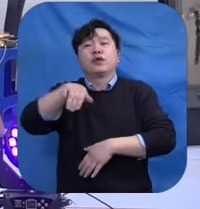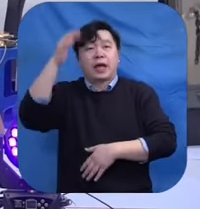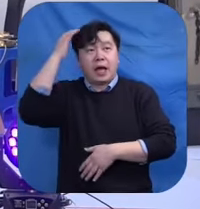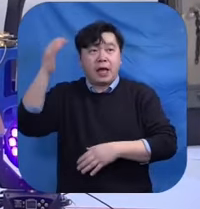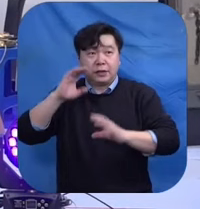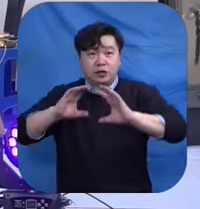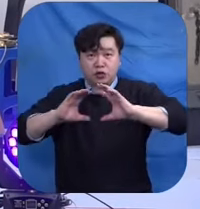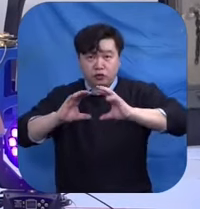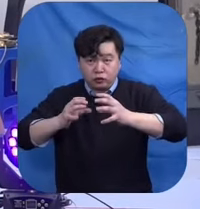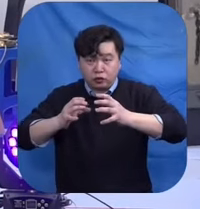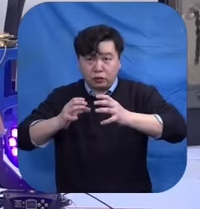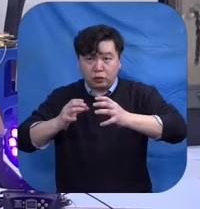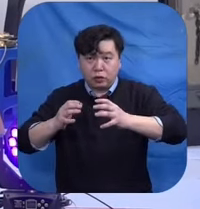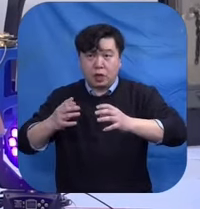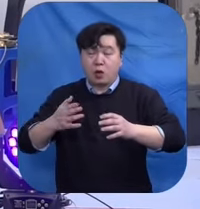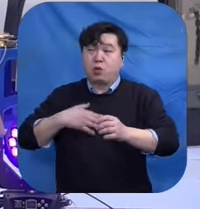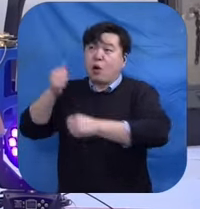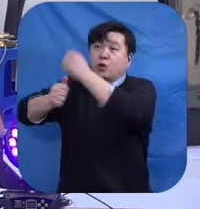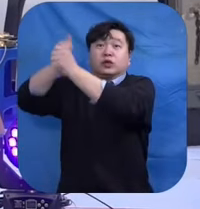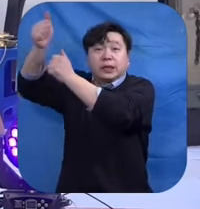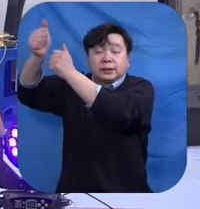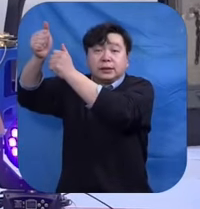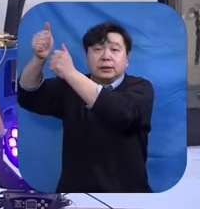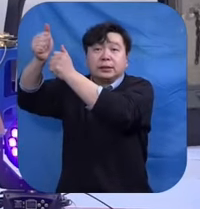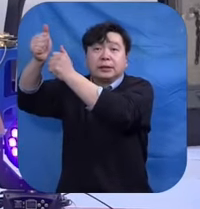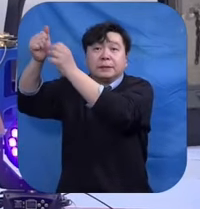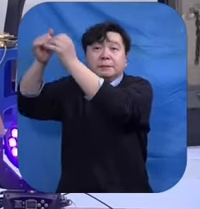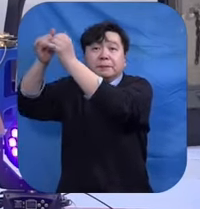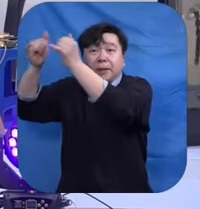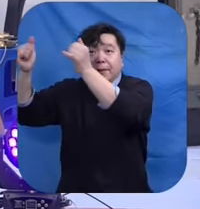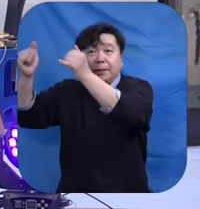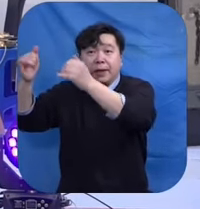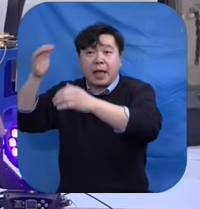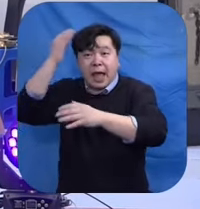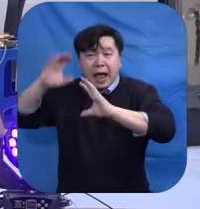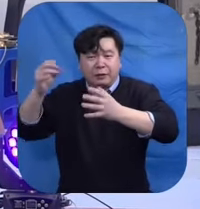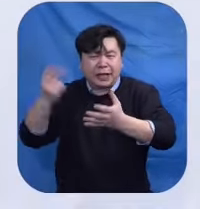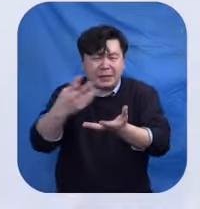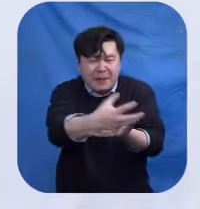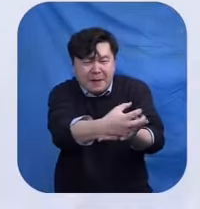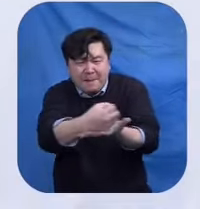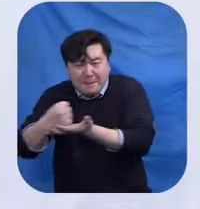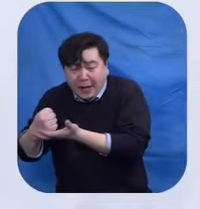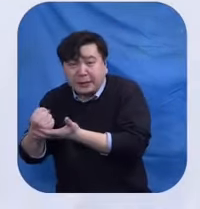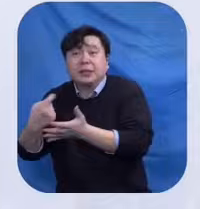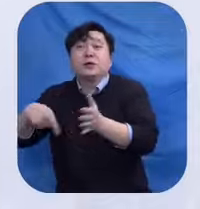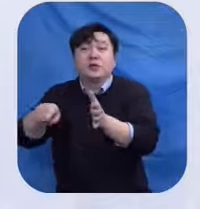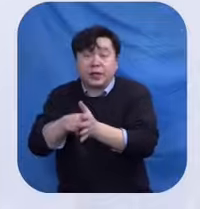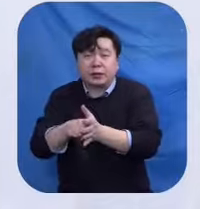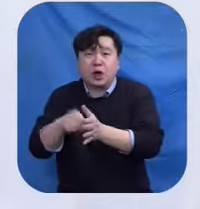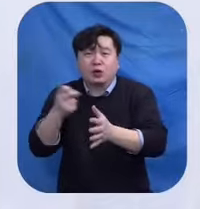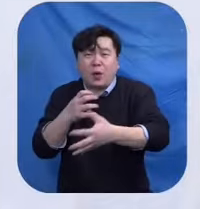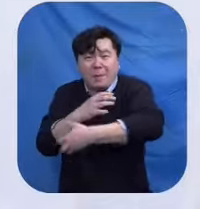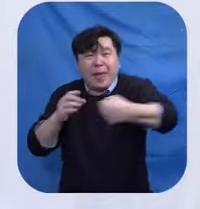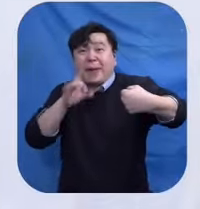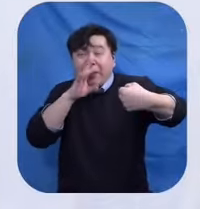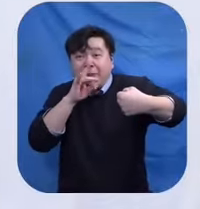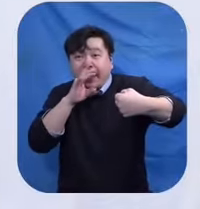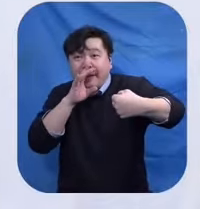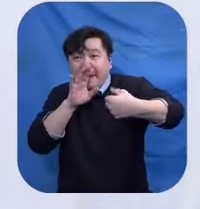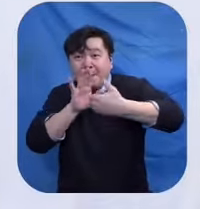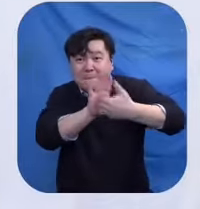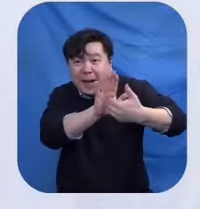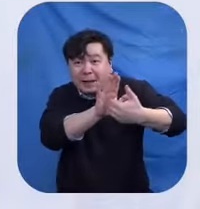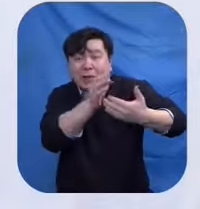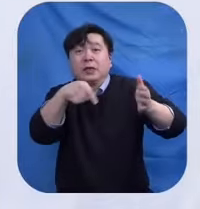우리나라가 우리 조상들이 우리 선조들이 우리나라를 되찾기 위해서 우리나라를 빼앗기지 않기 위해서